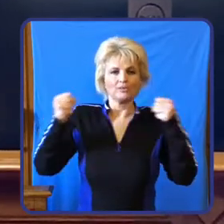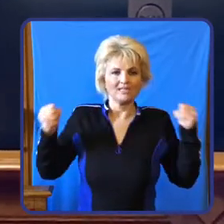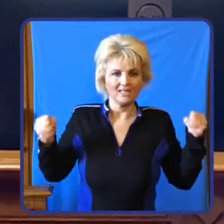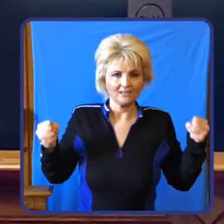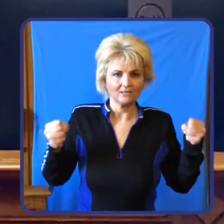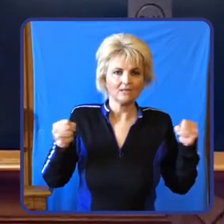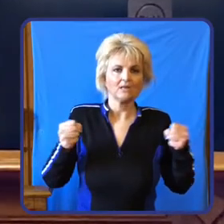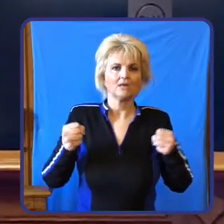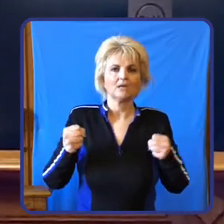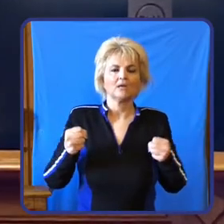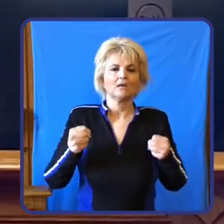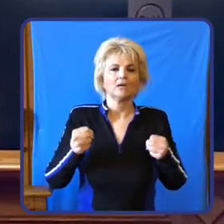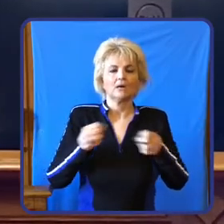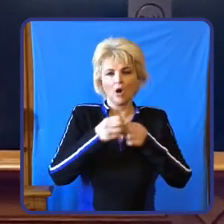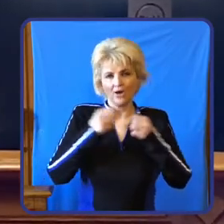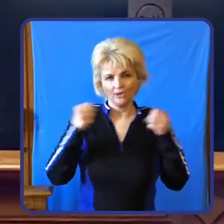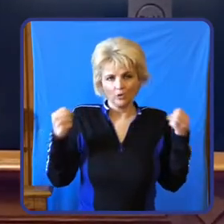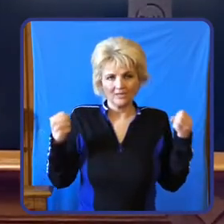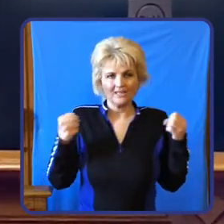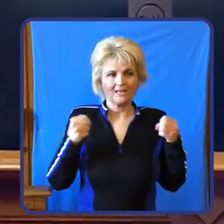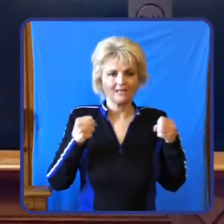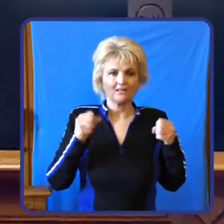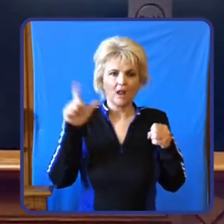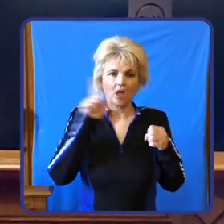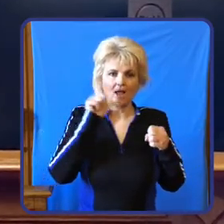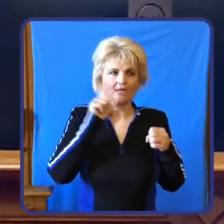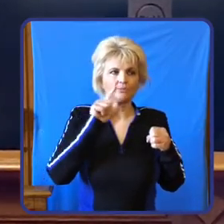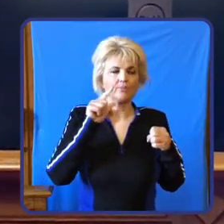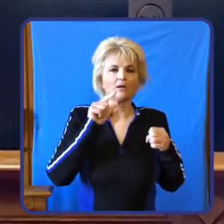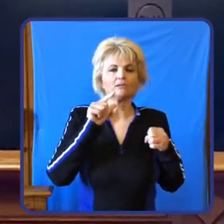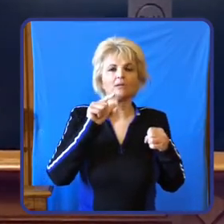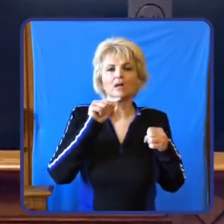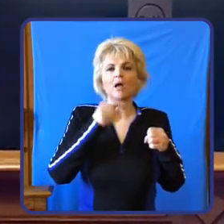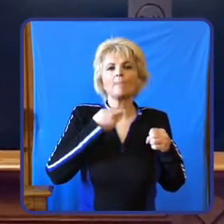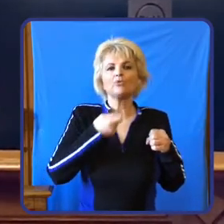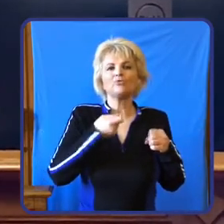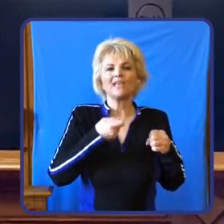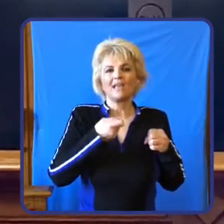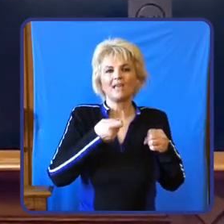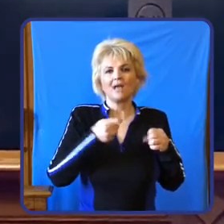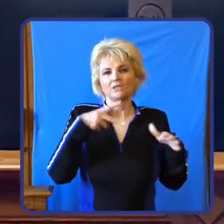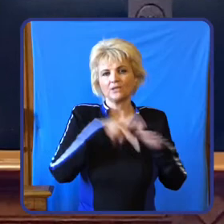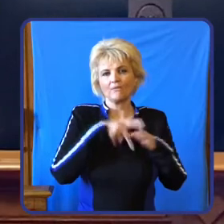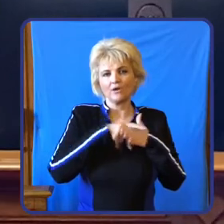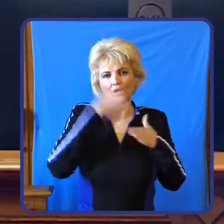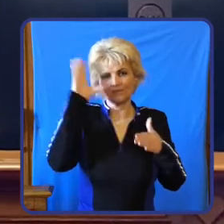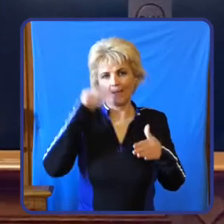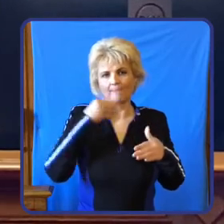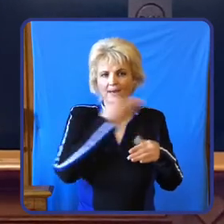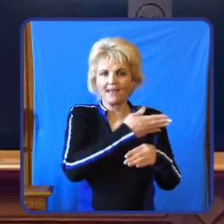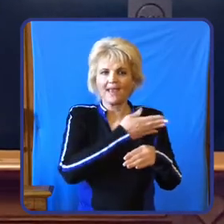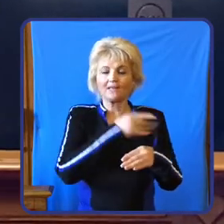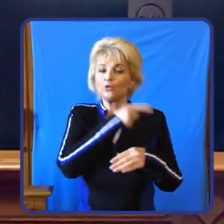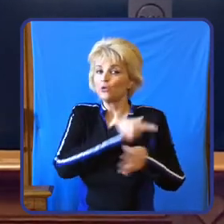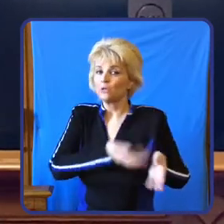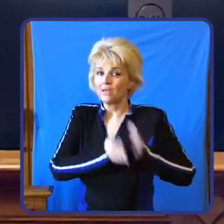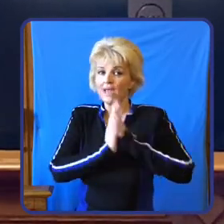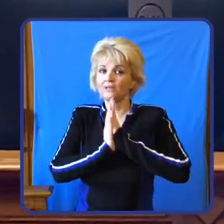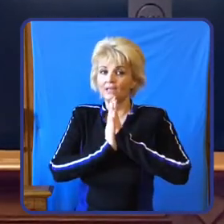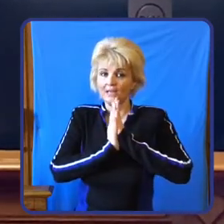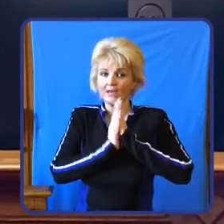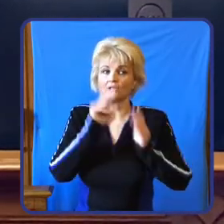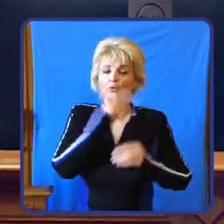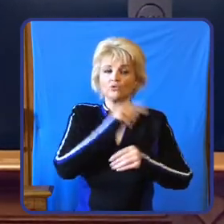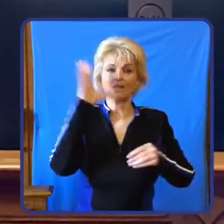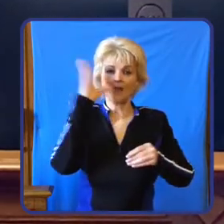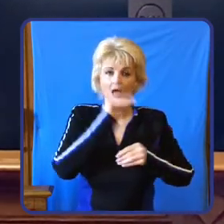van klímája, nyitott ablakok mellett őket a lakótelep közepén ez a büfé zavarja. Akkor az ő kérésükre, az